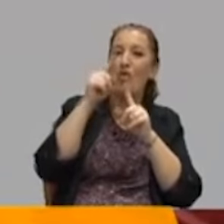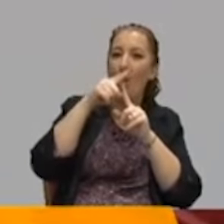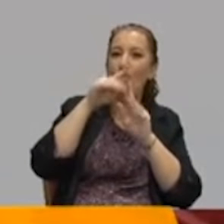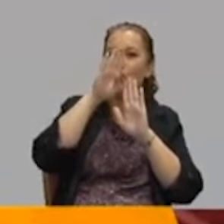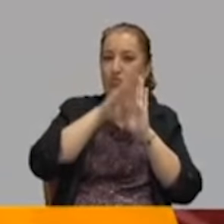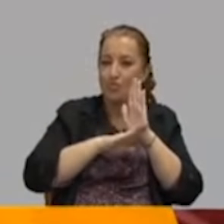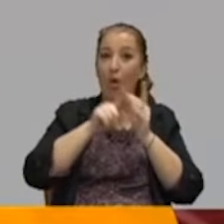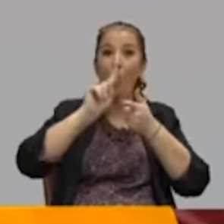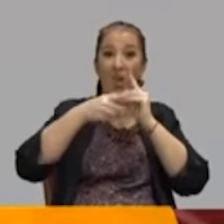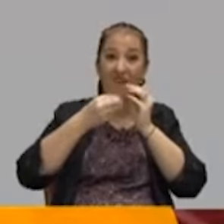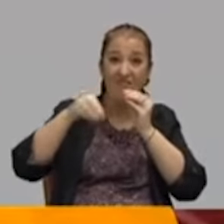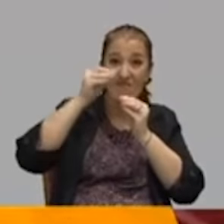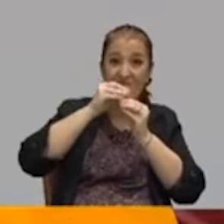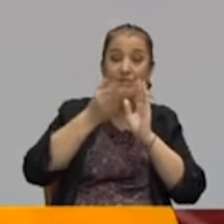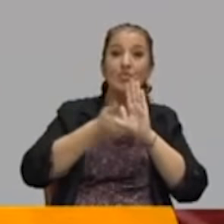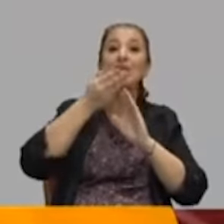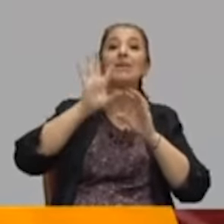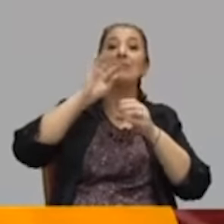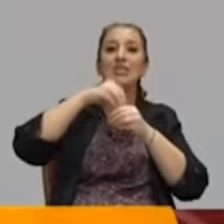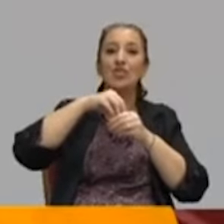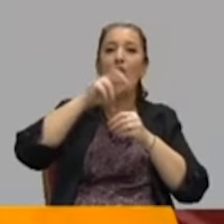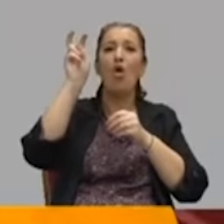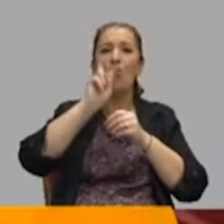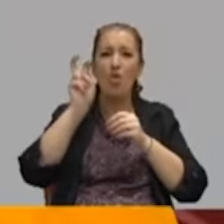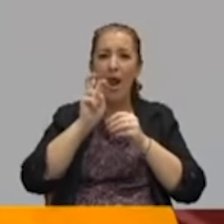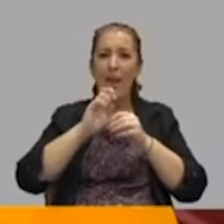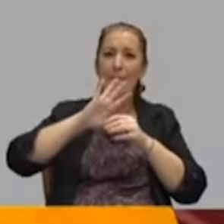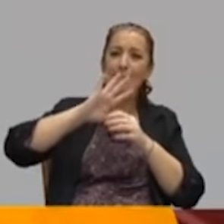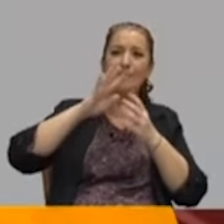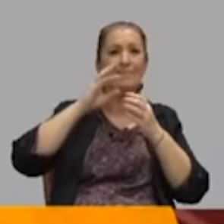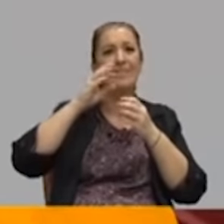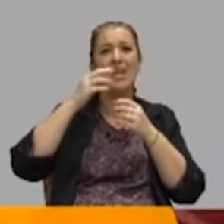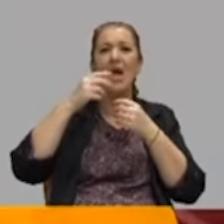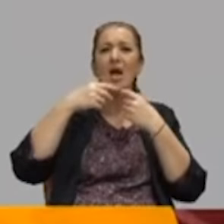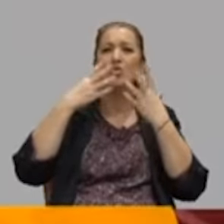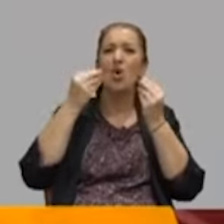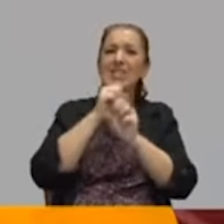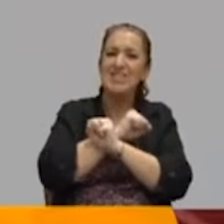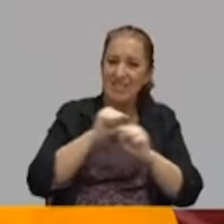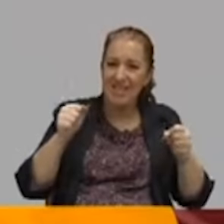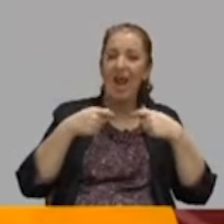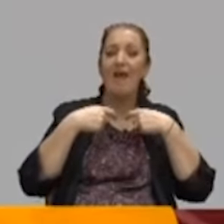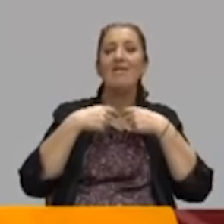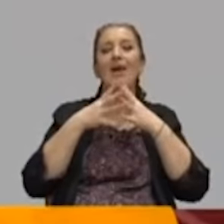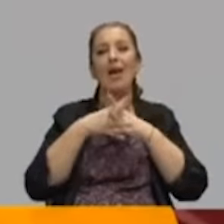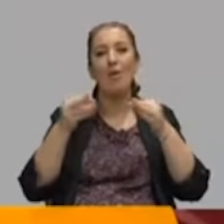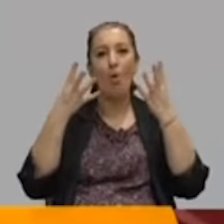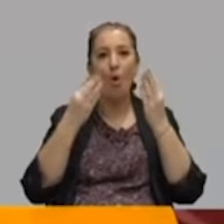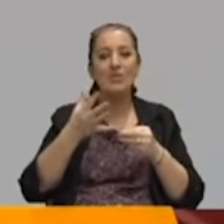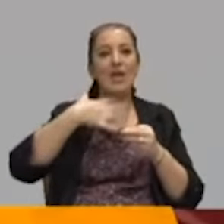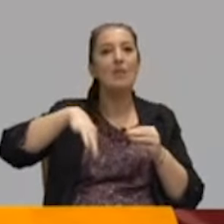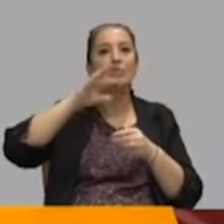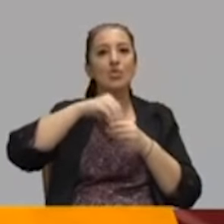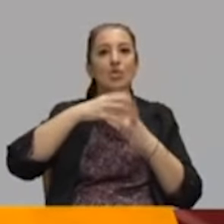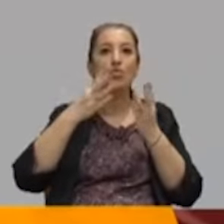adına doları baskılamak için 10 milyarlarca dolarlık rezerv kayıplarının yaşanması hepimiz için